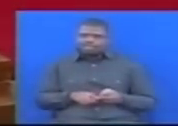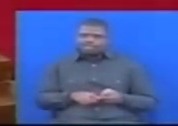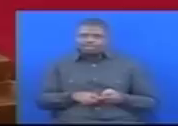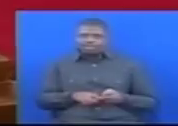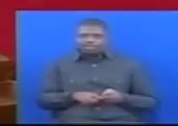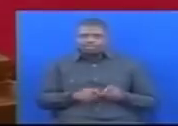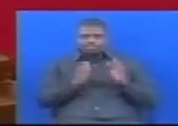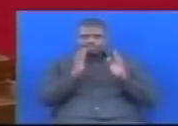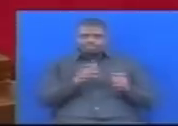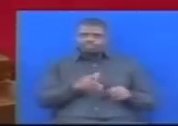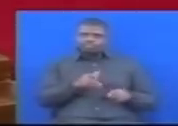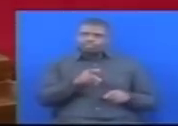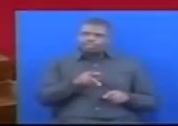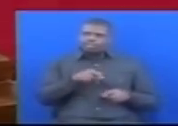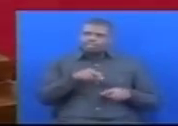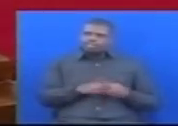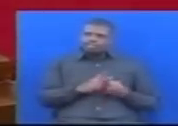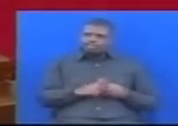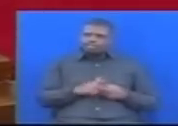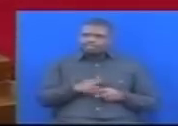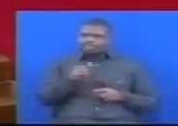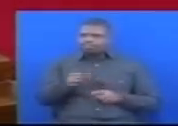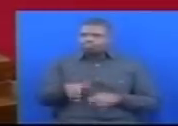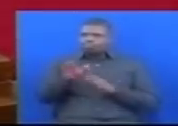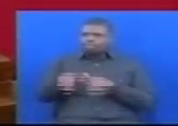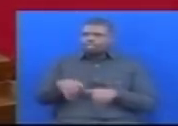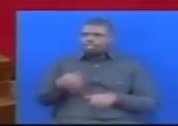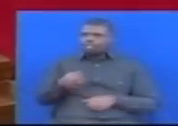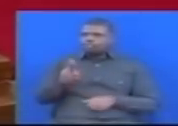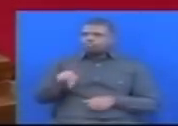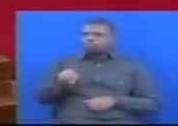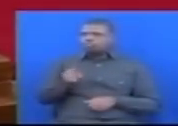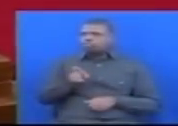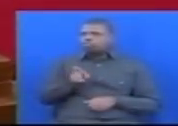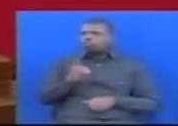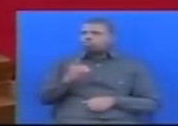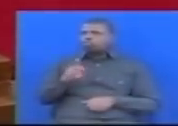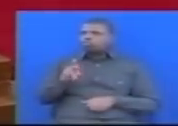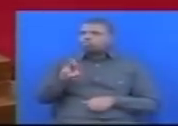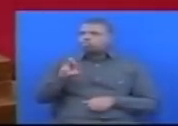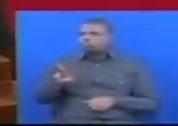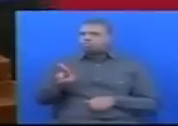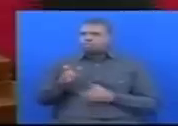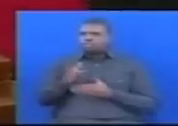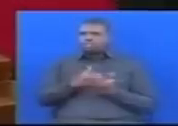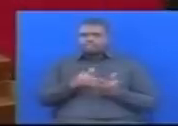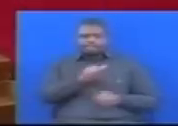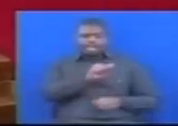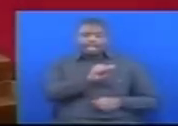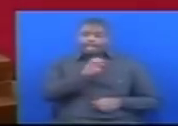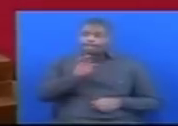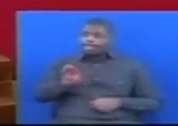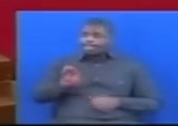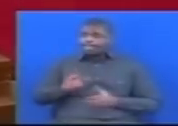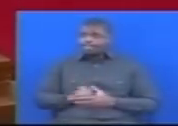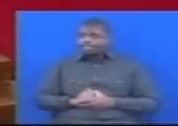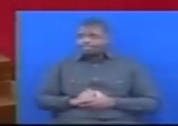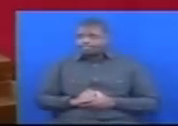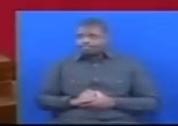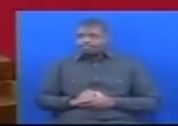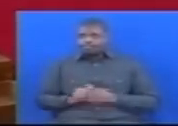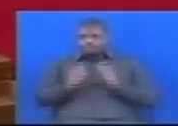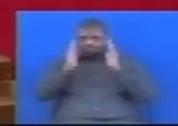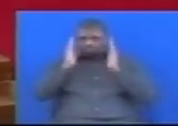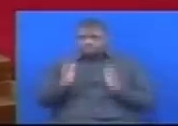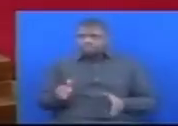engineer Ramo Makani, mbunge wa Tunduru Kaskazini, lenye sehemu A na B kama ifuatavyo.